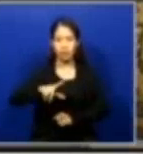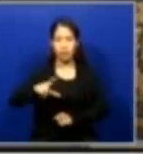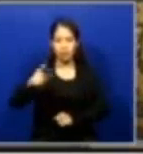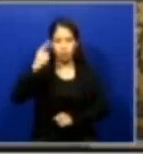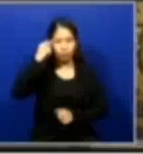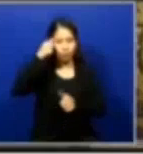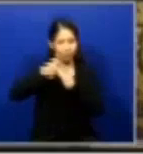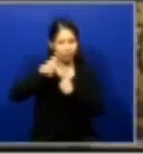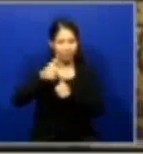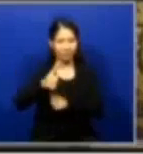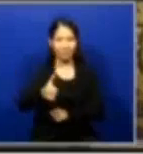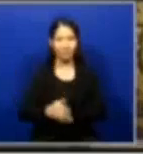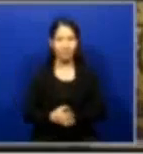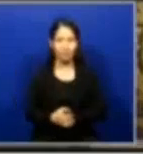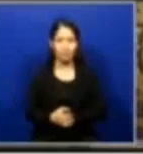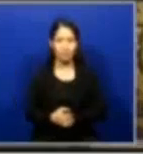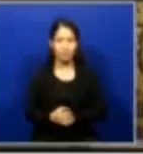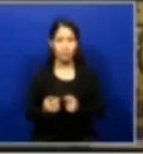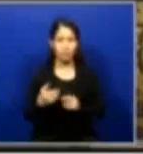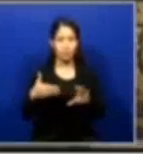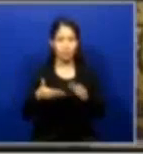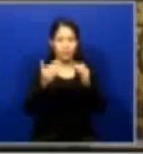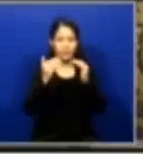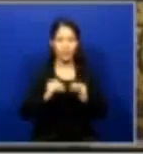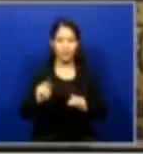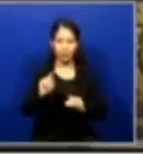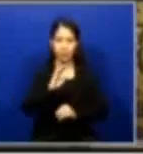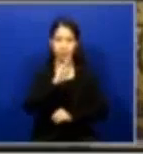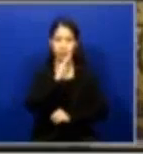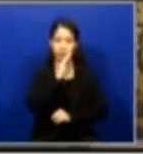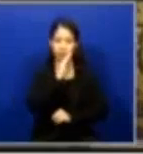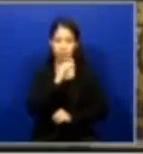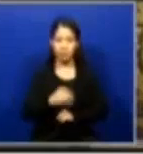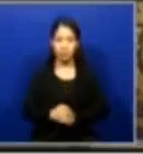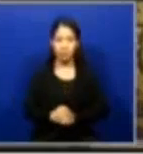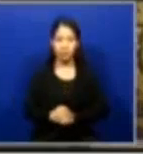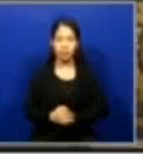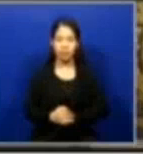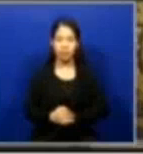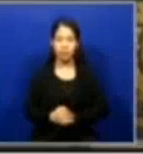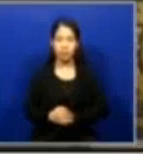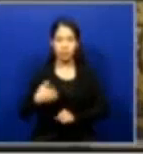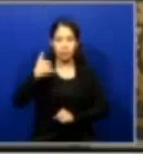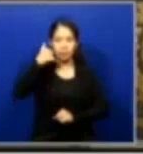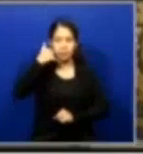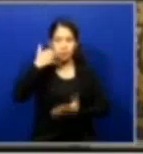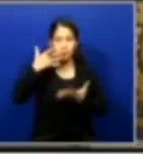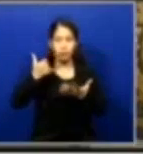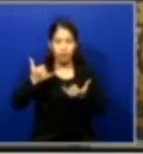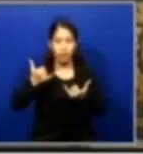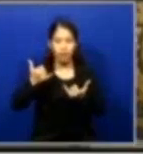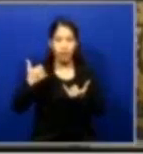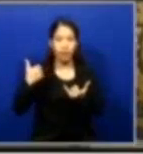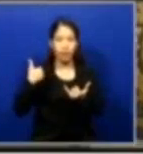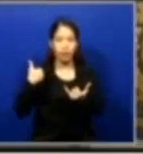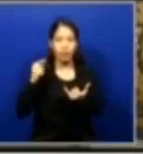ำได้ไปคลิปต่อไปครับในกรณีนี้เนี่ยผมให้ใช้เกษตรกรปัจจุบันนี้เลย